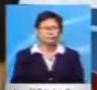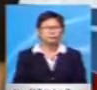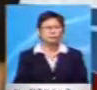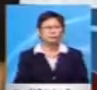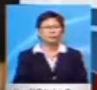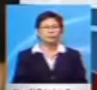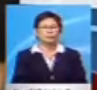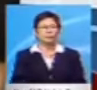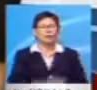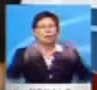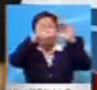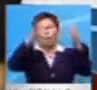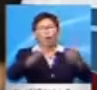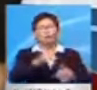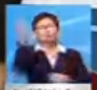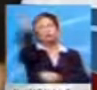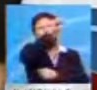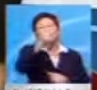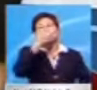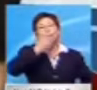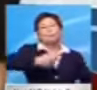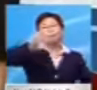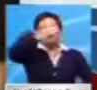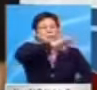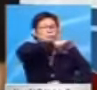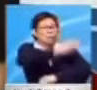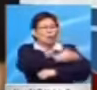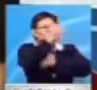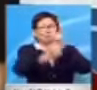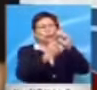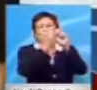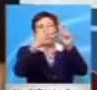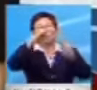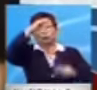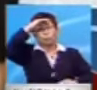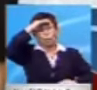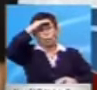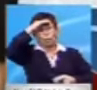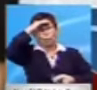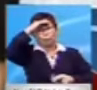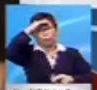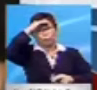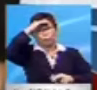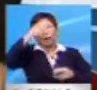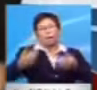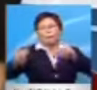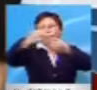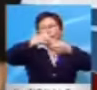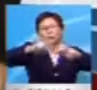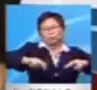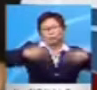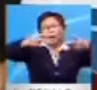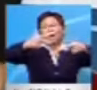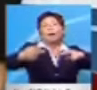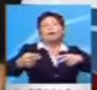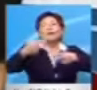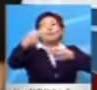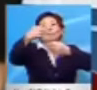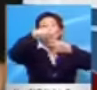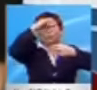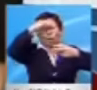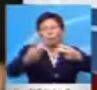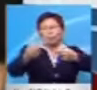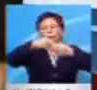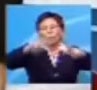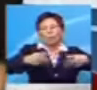saat bola super best power Piala FA 2016 Johor darulzim jdt menepati ramalan Mara ke separuh akhir apabila